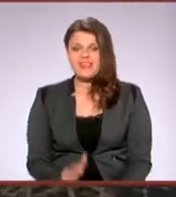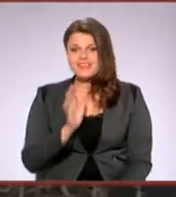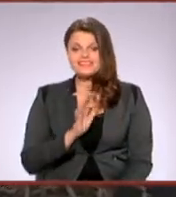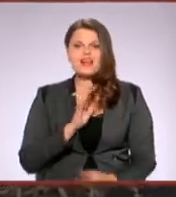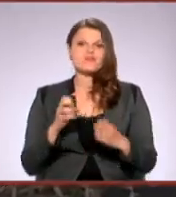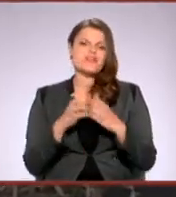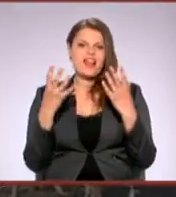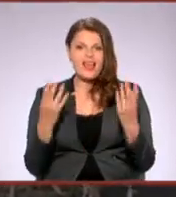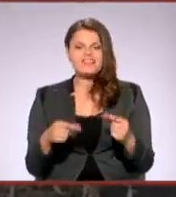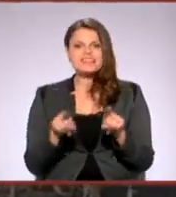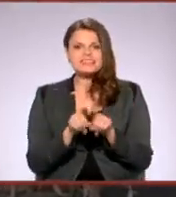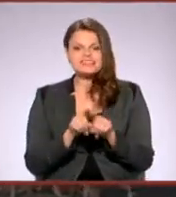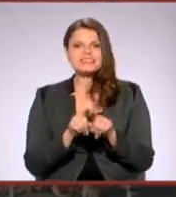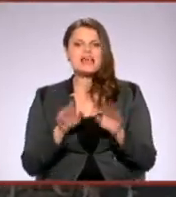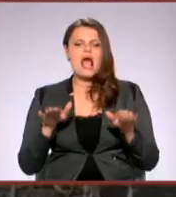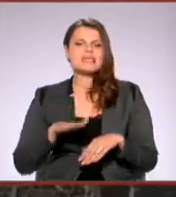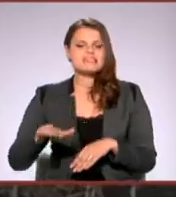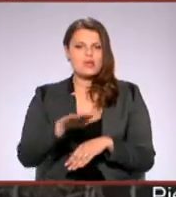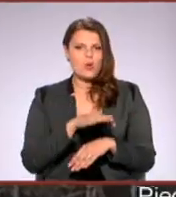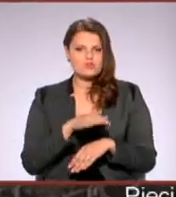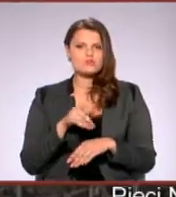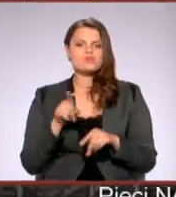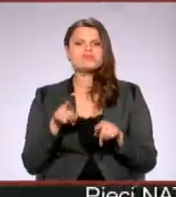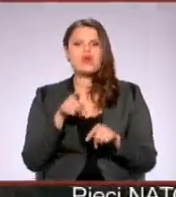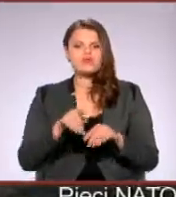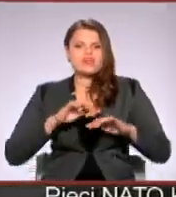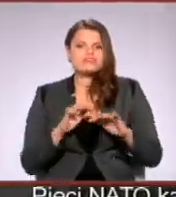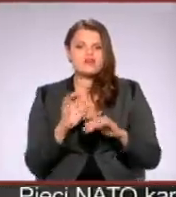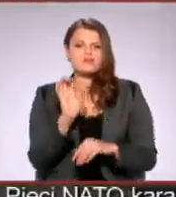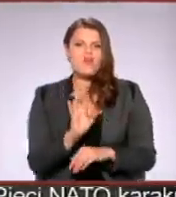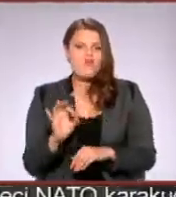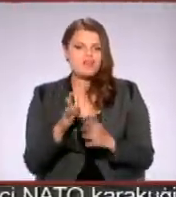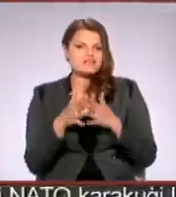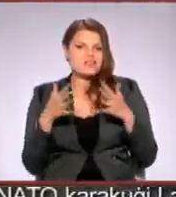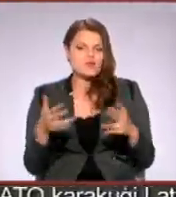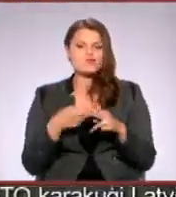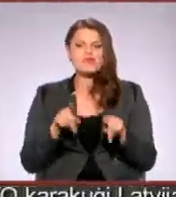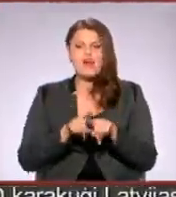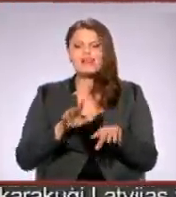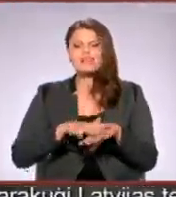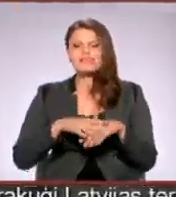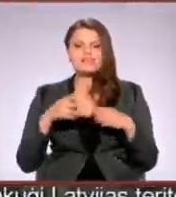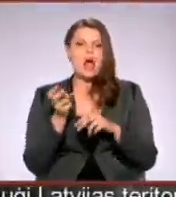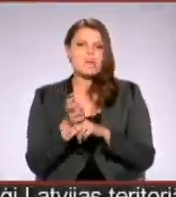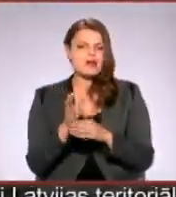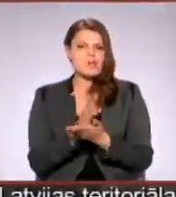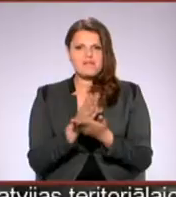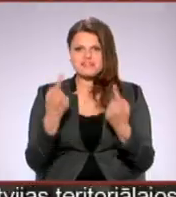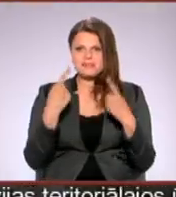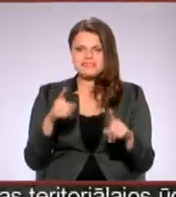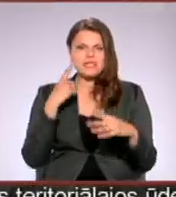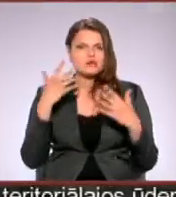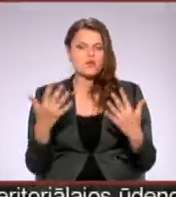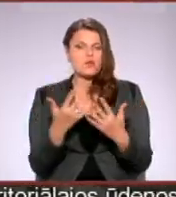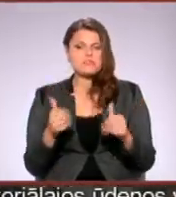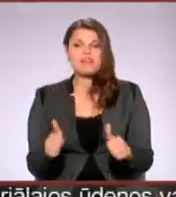Sagaidot lieldienas arī aizkrauklas pusē garaušas sadējušas olas, tomēr vairumam tirdziņa apmeklētāju prātā pavisam citas domas.